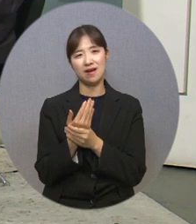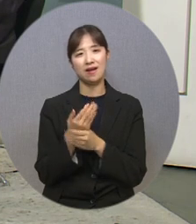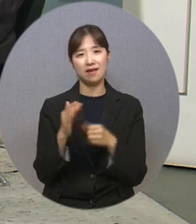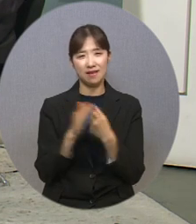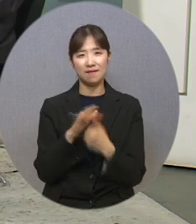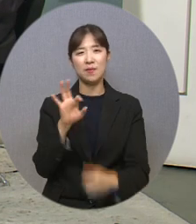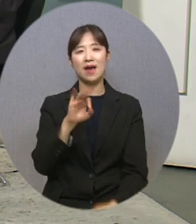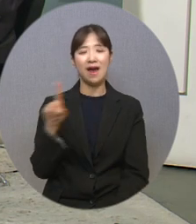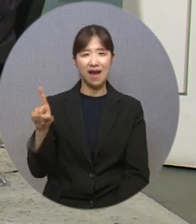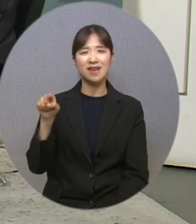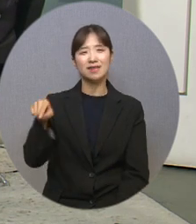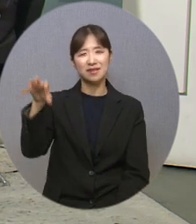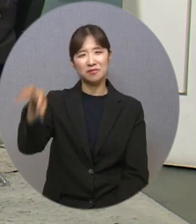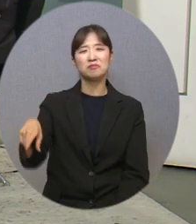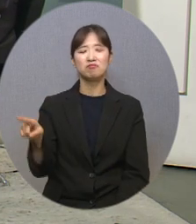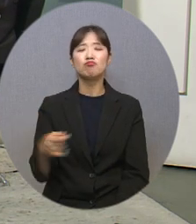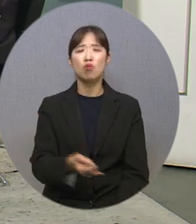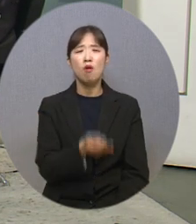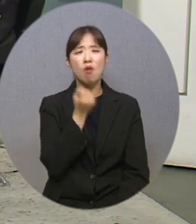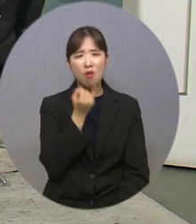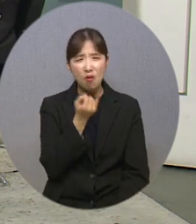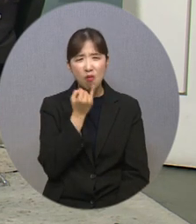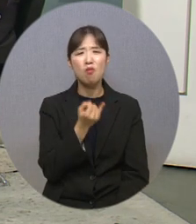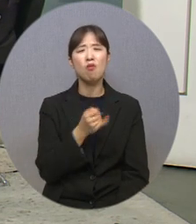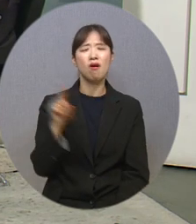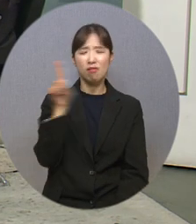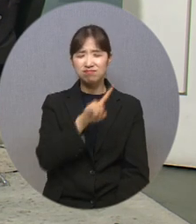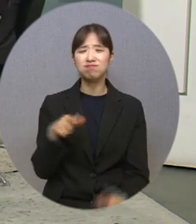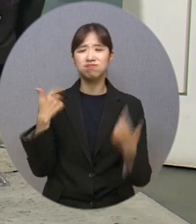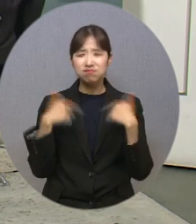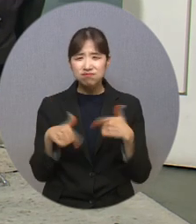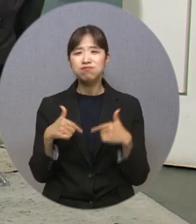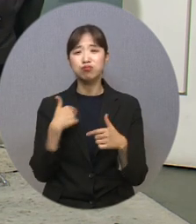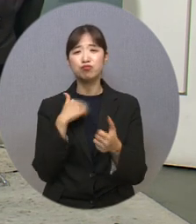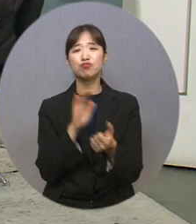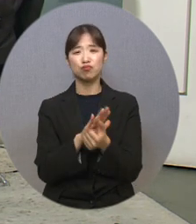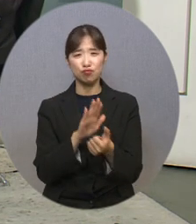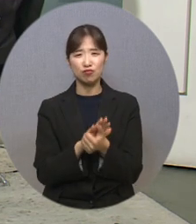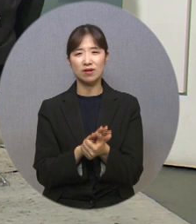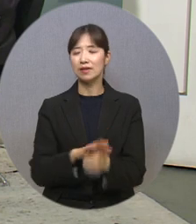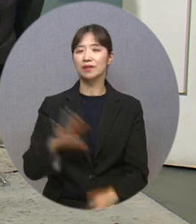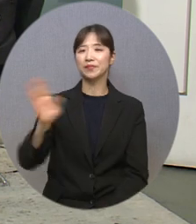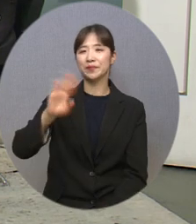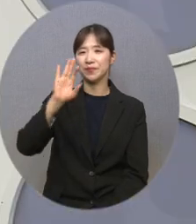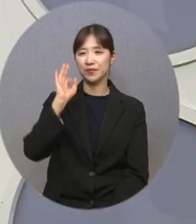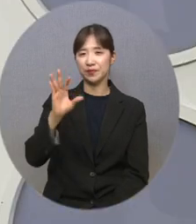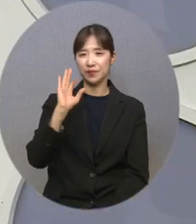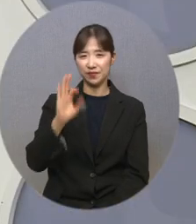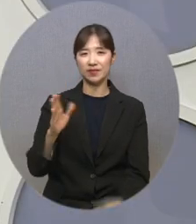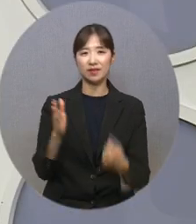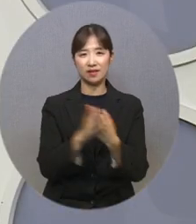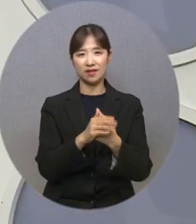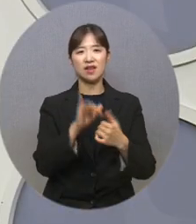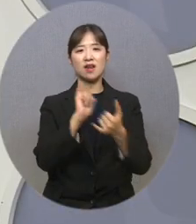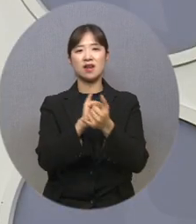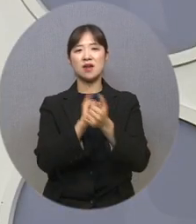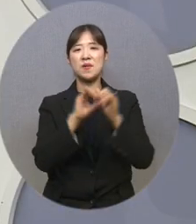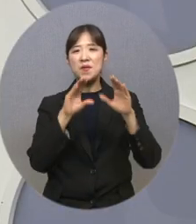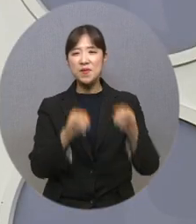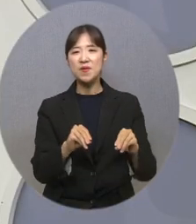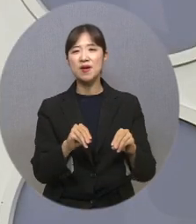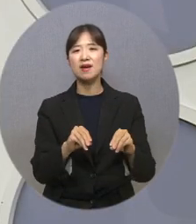아이젠하워 쪽에서는 괜찮다. 애니타임 우리가 도와줄 수 있다. 그거 가지고는 안 된다. 그래서 휴전을 반대를 한 거